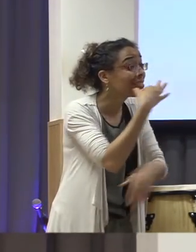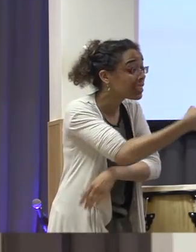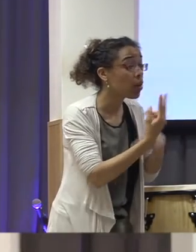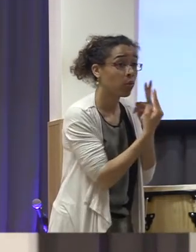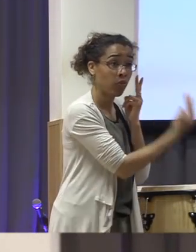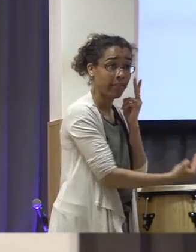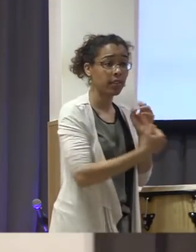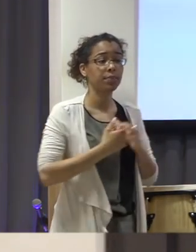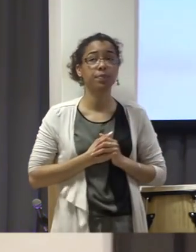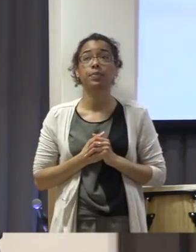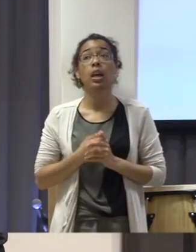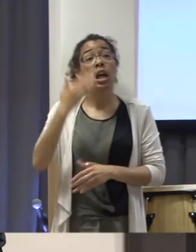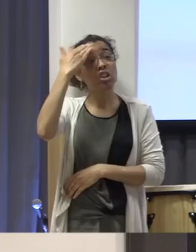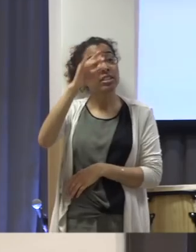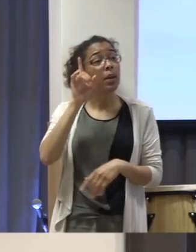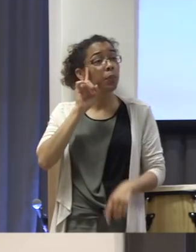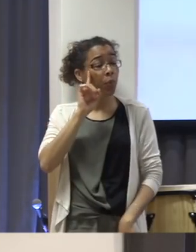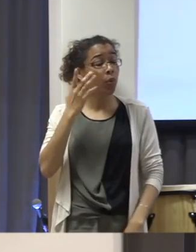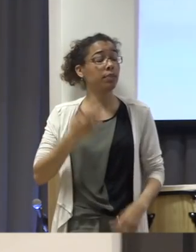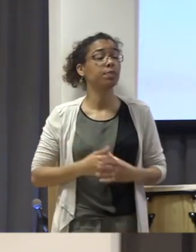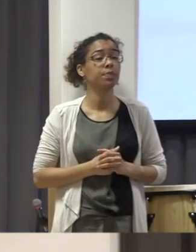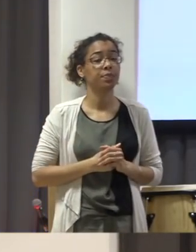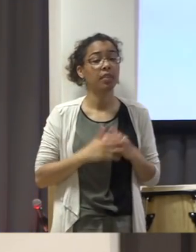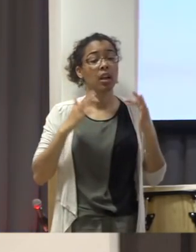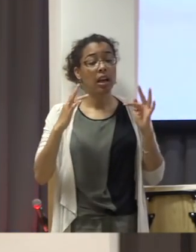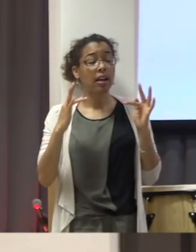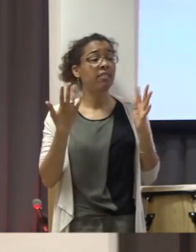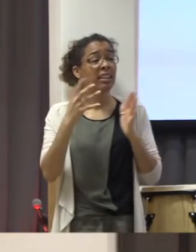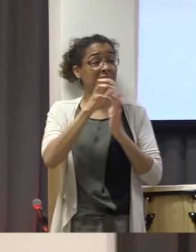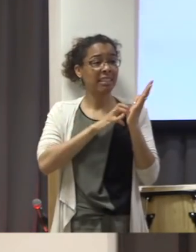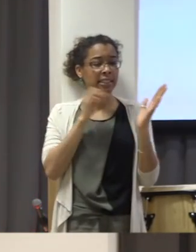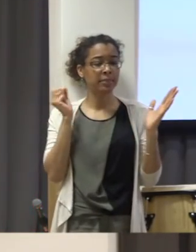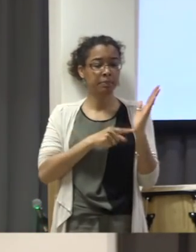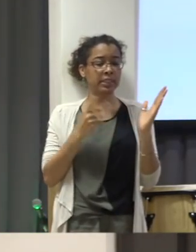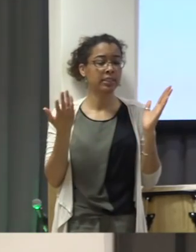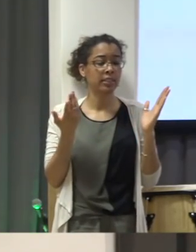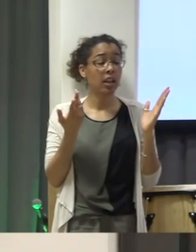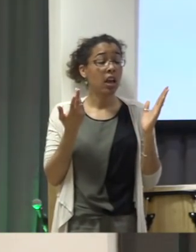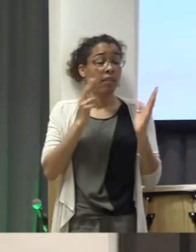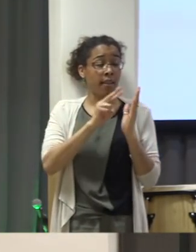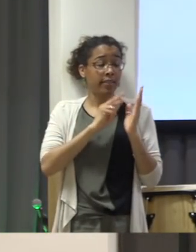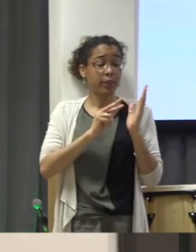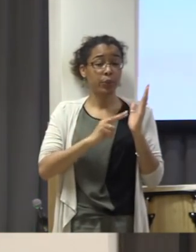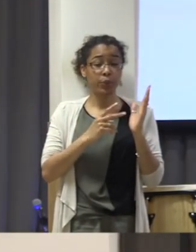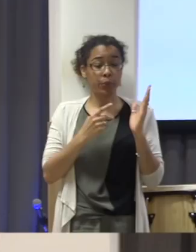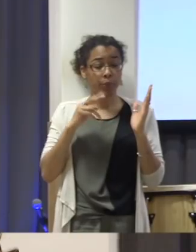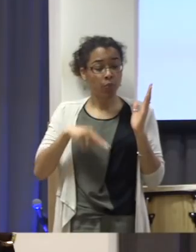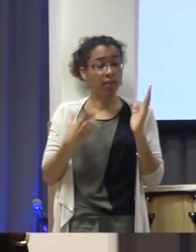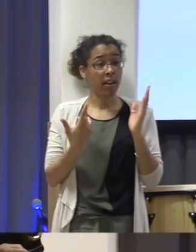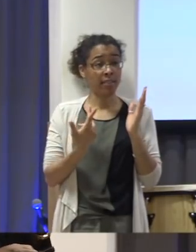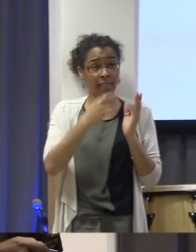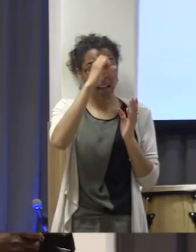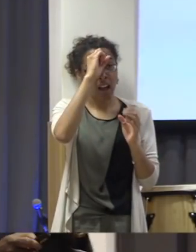Oui, c'est parce que je sais pourquoi. Il s'agit, quand on parle de ces textes, de cette lecture, je vraiment tirer beaucoup de